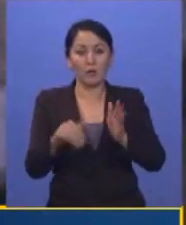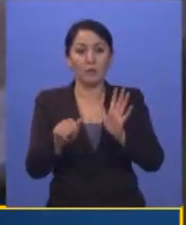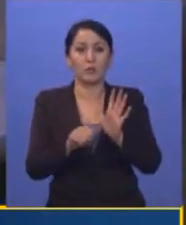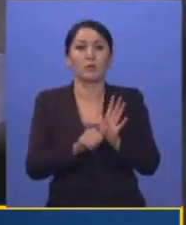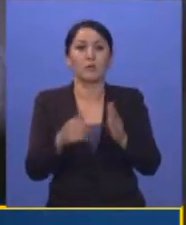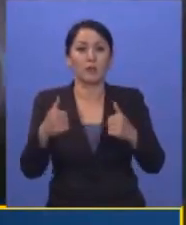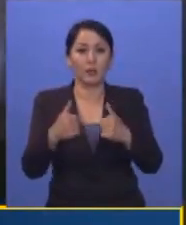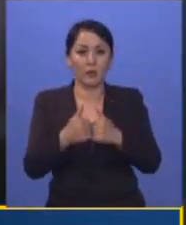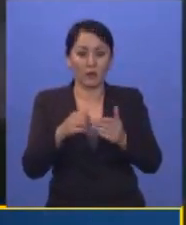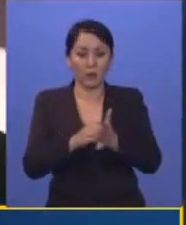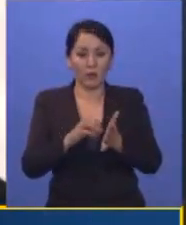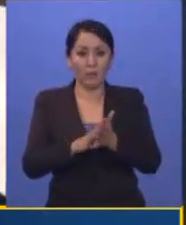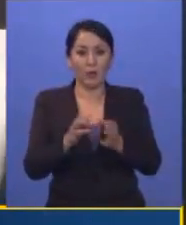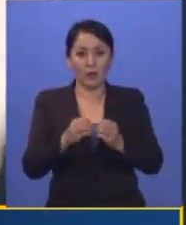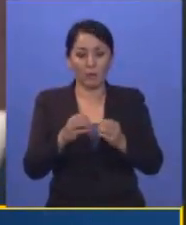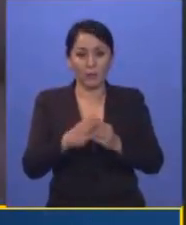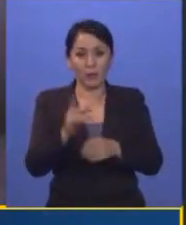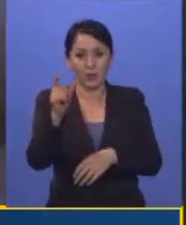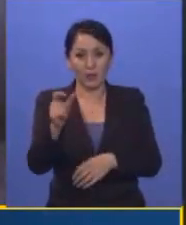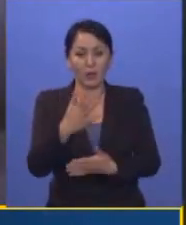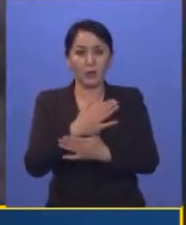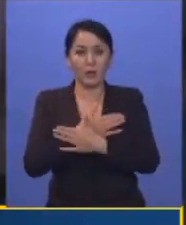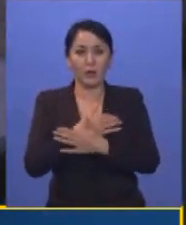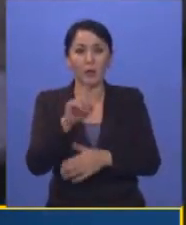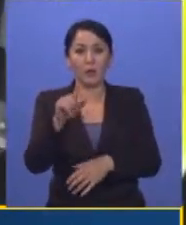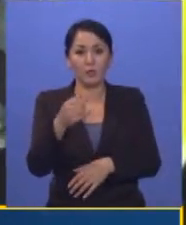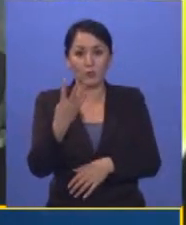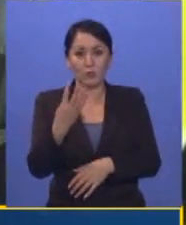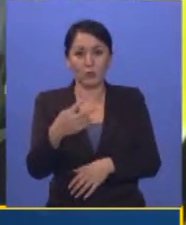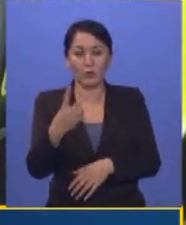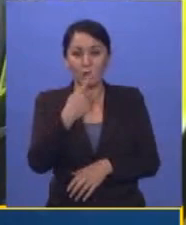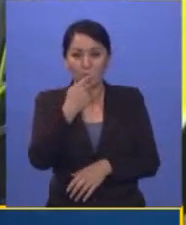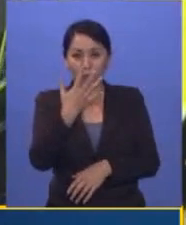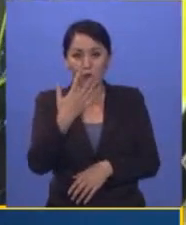көлік оқиғасы тіркелді. 15 адам қаза тауып, 142 жарақат алды.